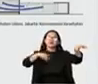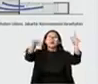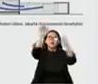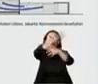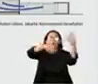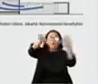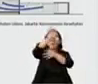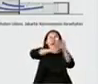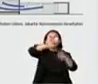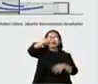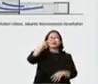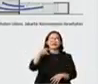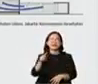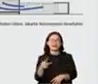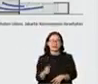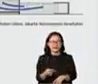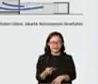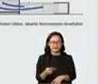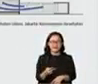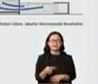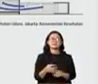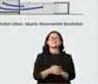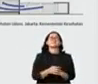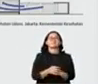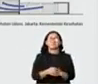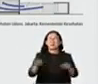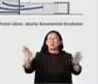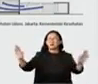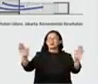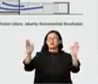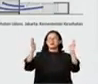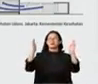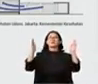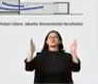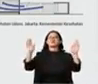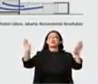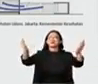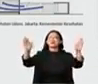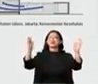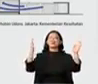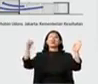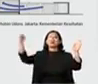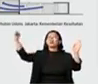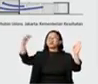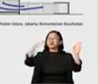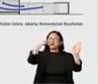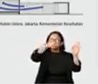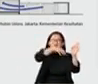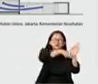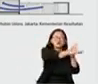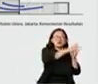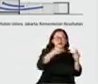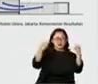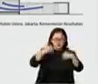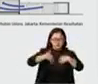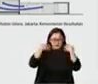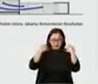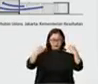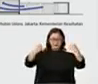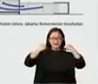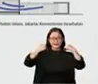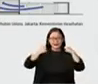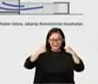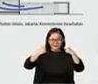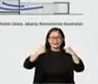ruangan ventilasi silang dapat meningkatkan kualitas udara di dalam ruangan serta mendukung gaya hidup yang produktif dan sehat dengan